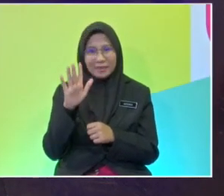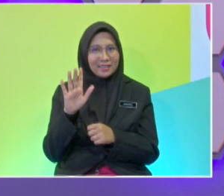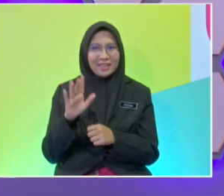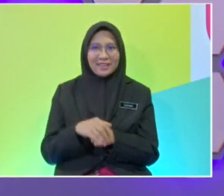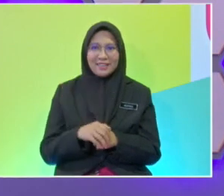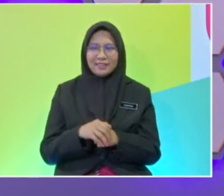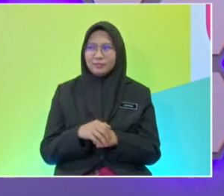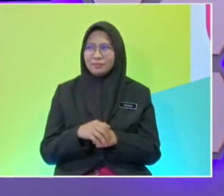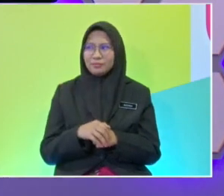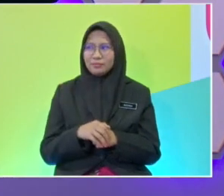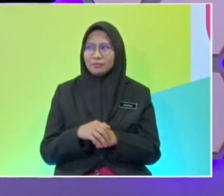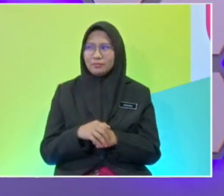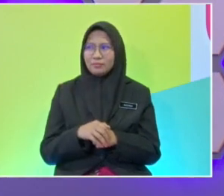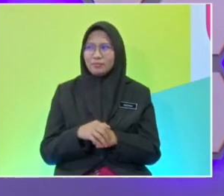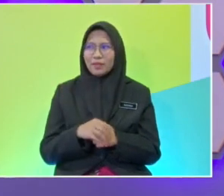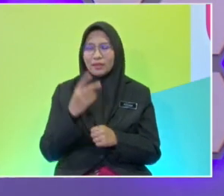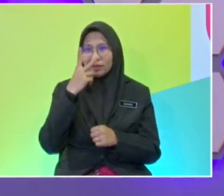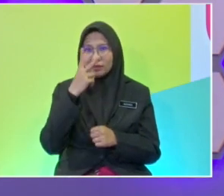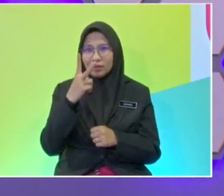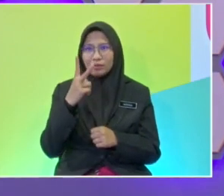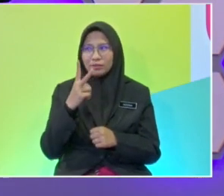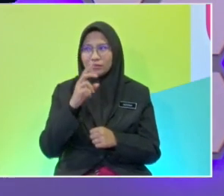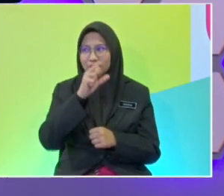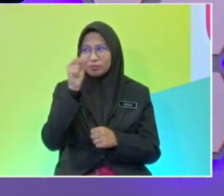kalau kita tengok pada soal hantu